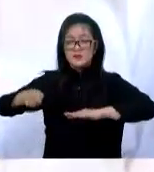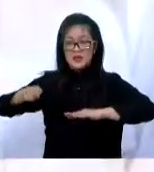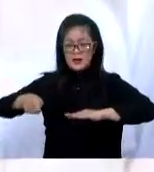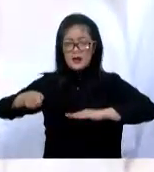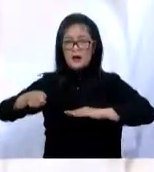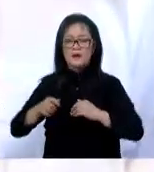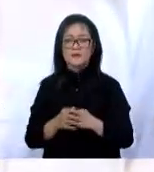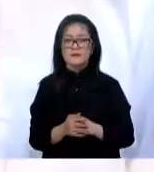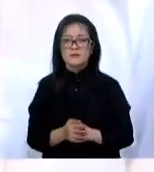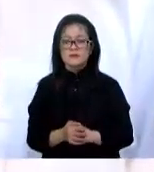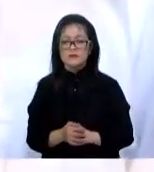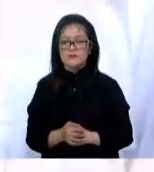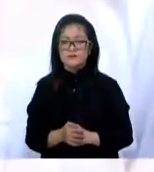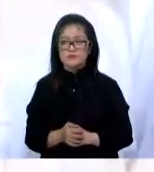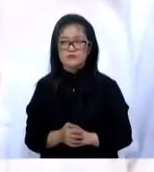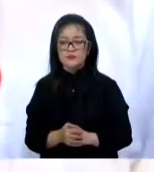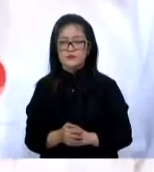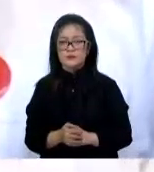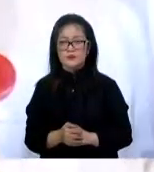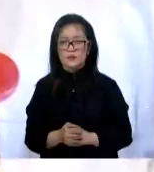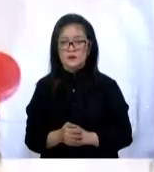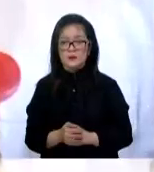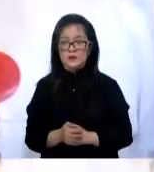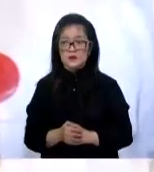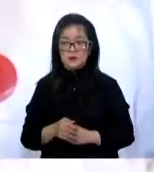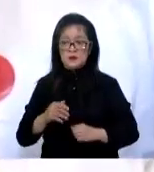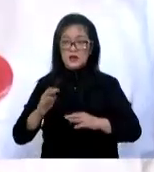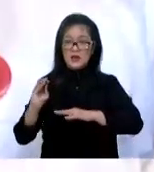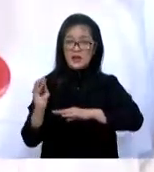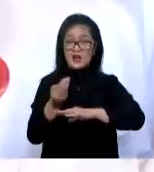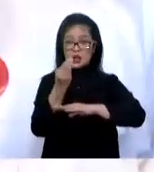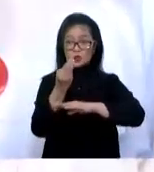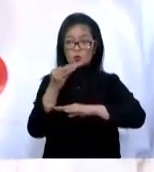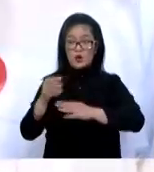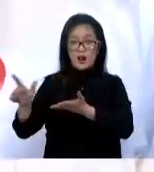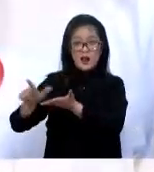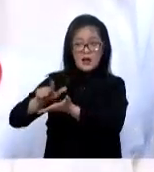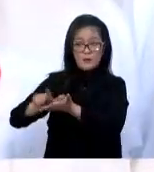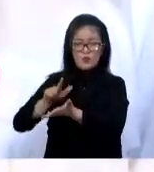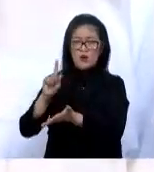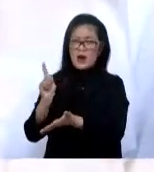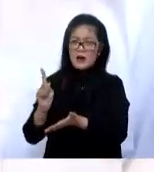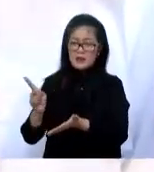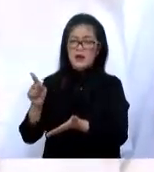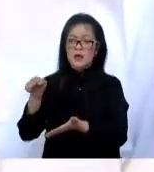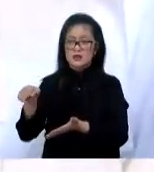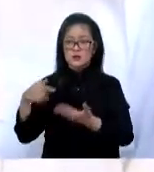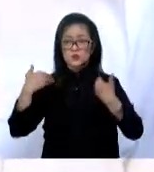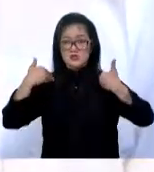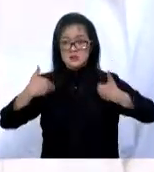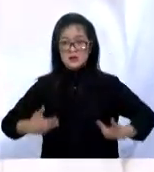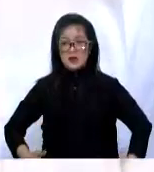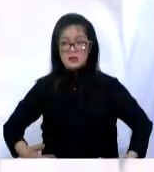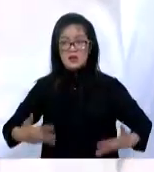Saya baru saja menerima laporan dari Direktur Orang dan Harta Benda bahwa persyaratan formil material